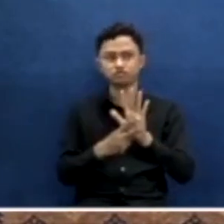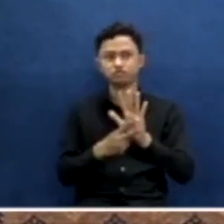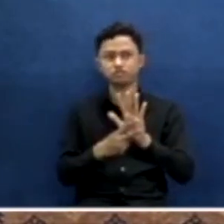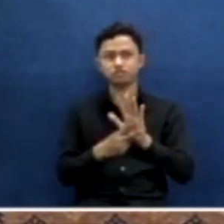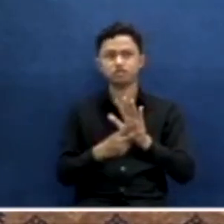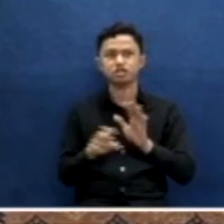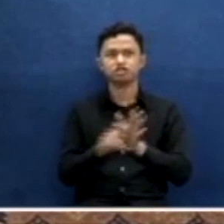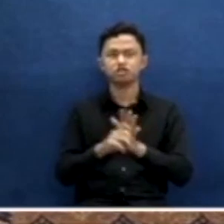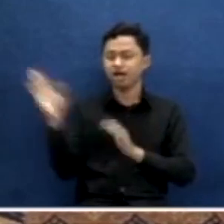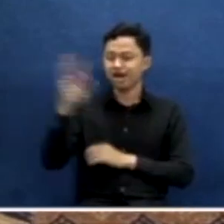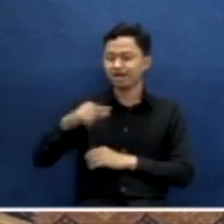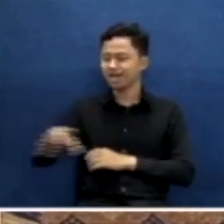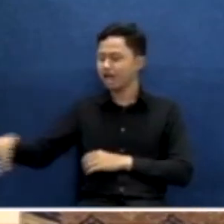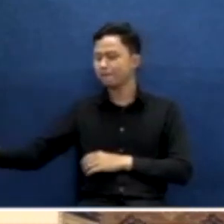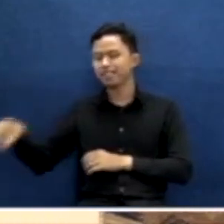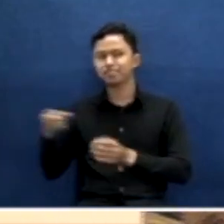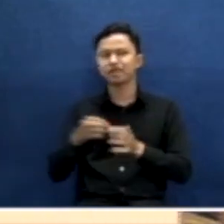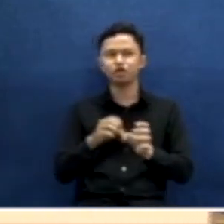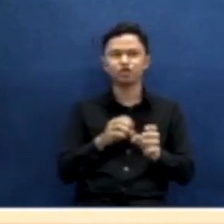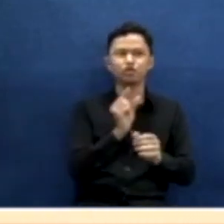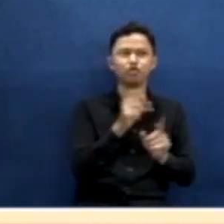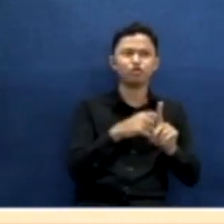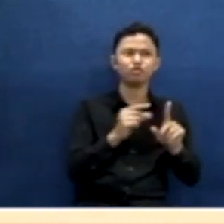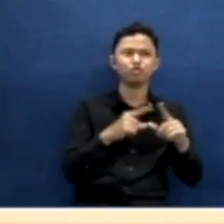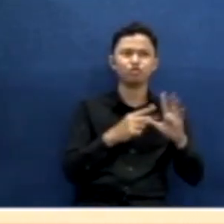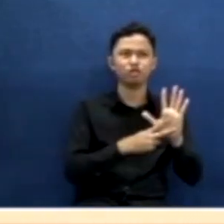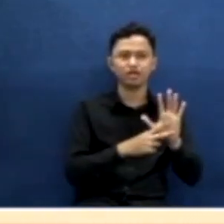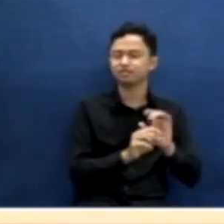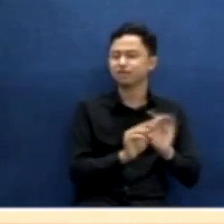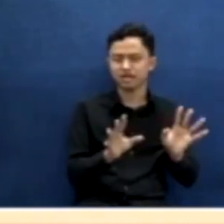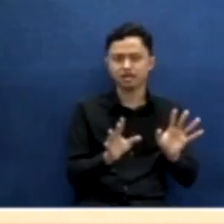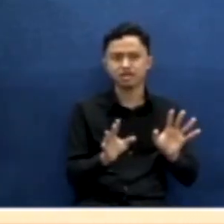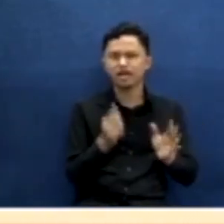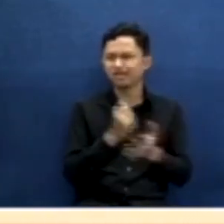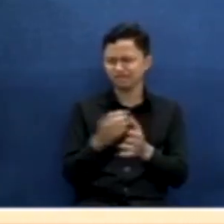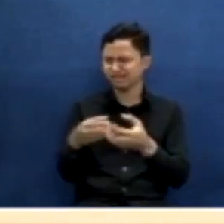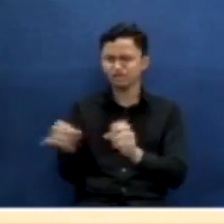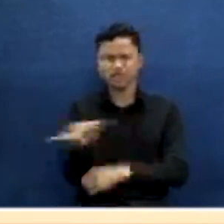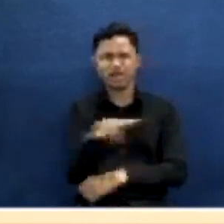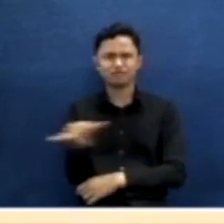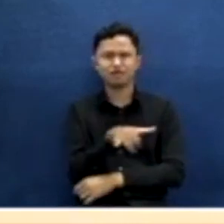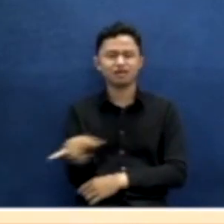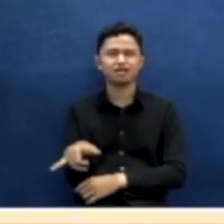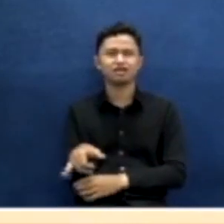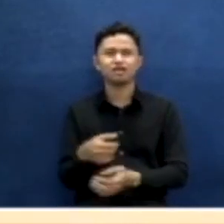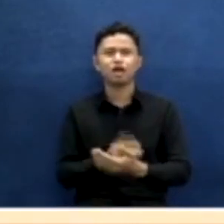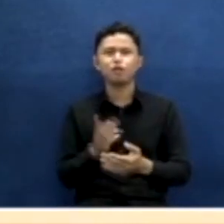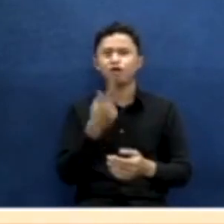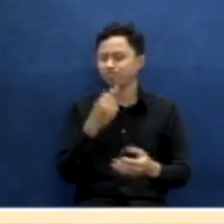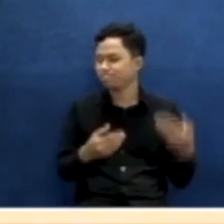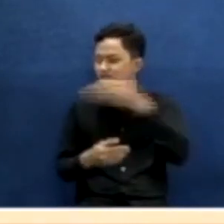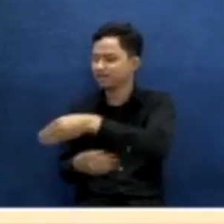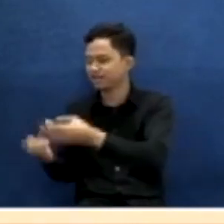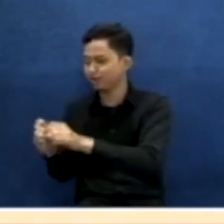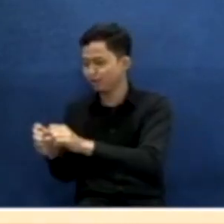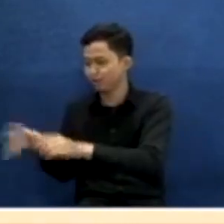lalu hariinikitamengambilteluryanglebihkecil. Meskipunkeduanyatelur,lalu telurberikutnyadatangbersamaayam.Nah,